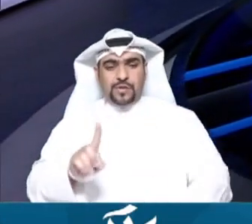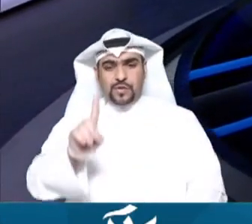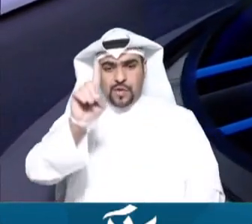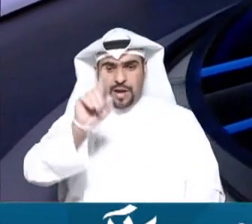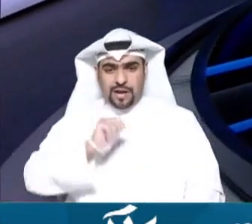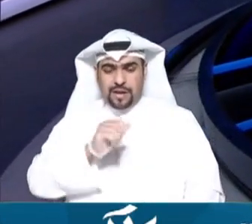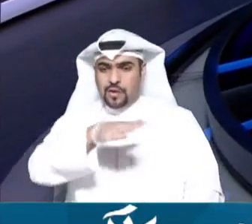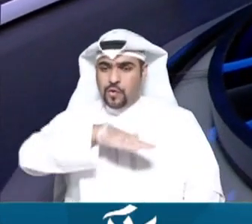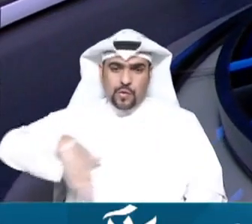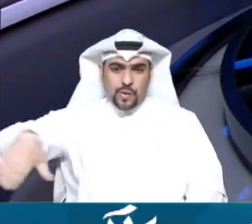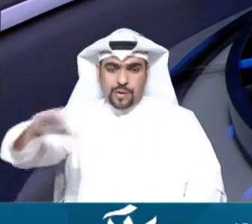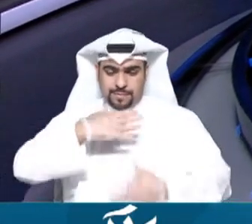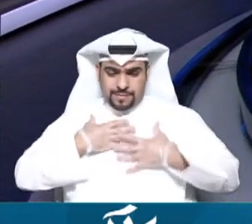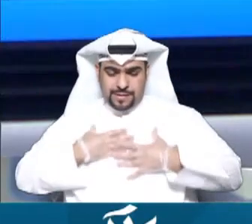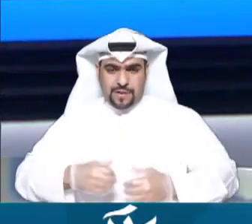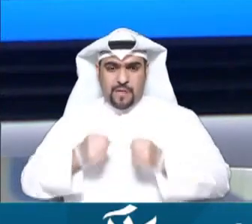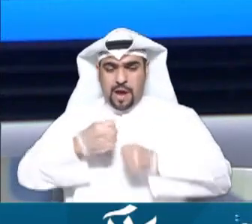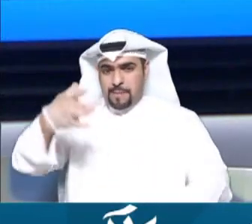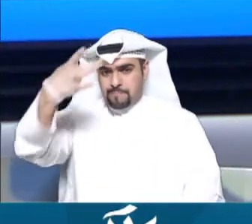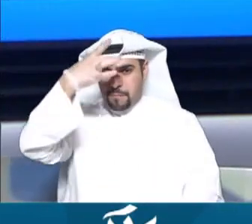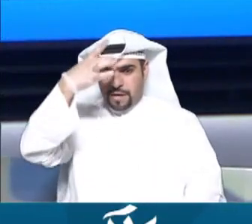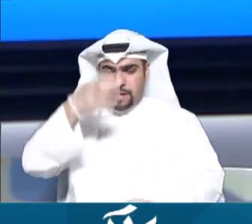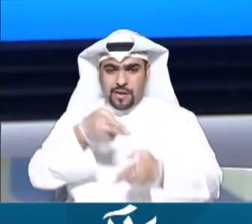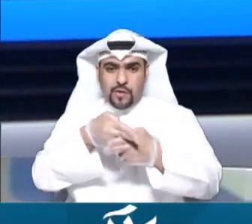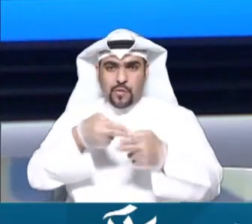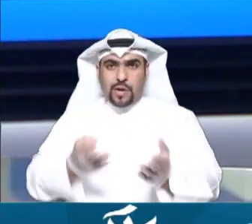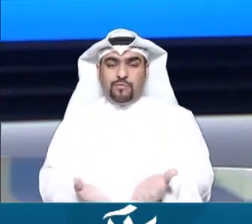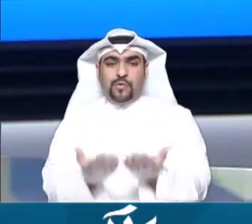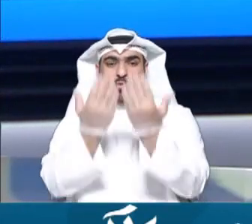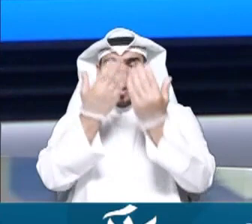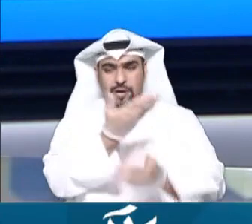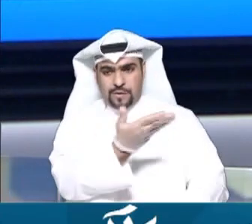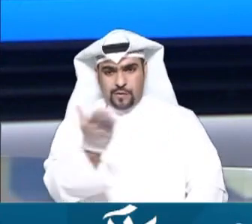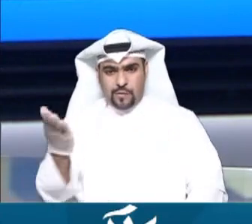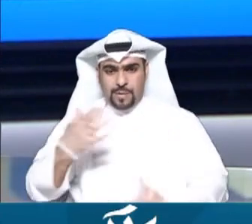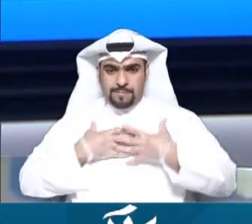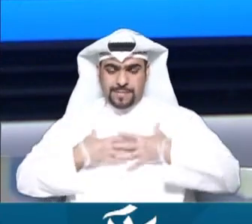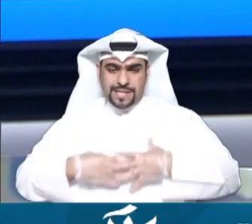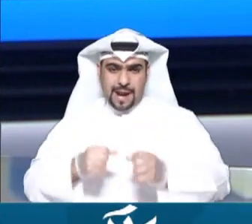ويشافي جميع مرضانا، وقلوبنا معاكم والكويت كلها تدعي لكم بالسلامه.